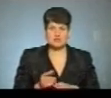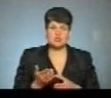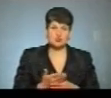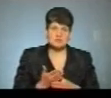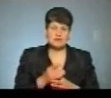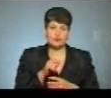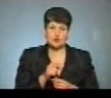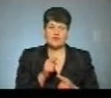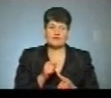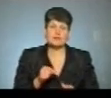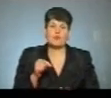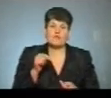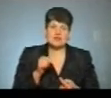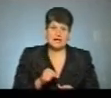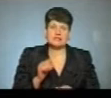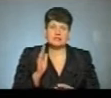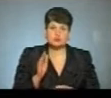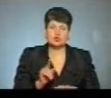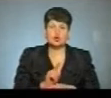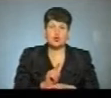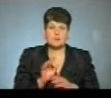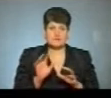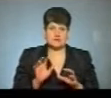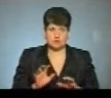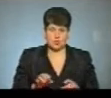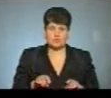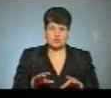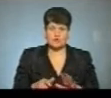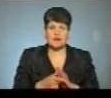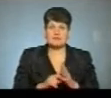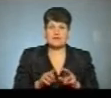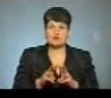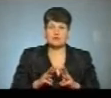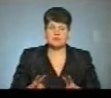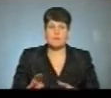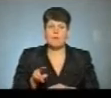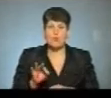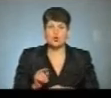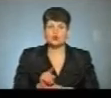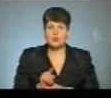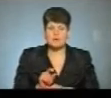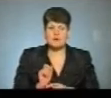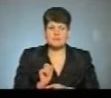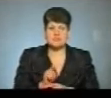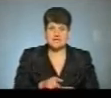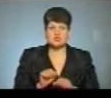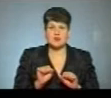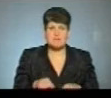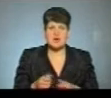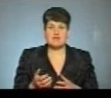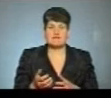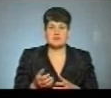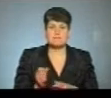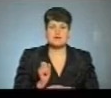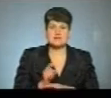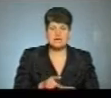відповідає, буде відповідати нормам закону, тобто постанову Кабінету міністрів по нормах призначення чи права призначення, чи